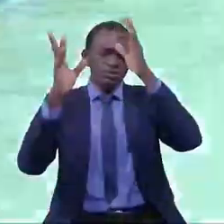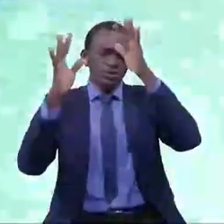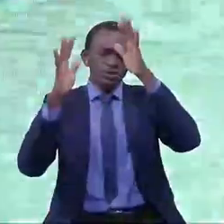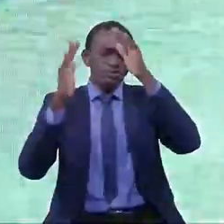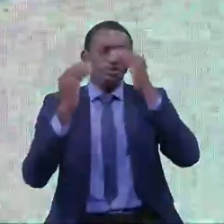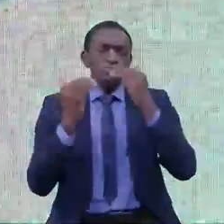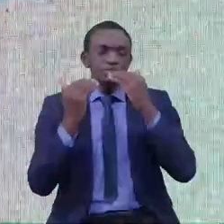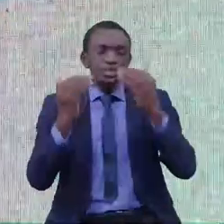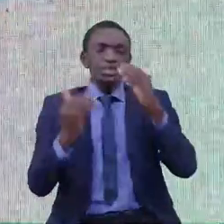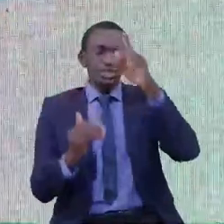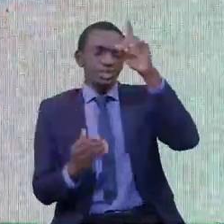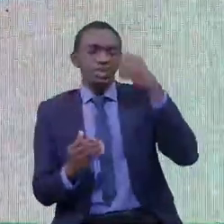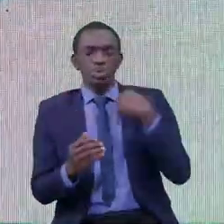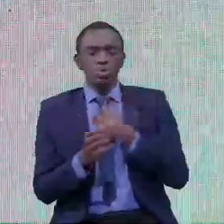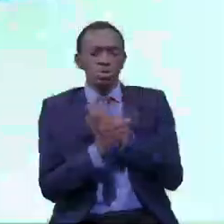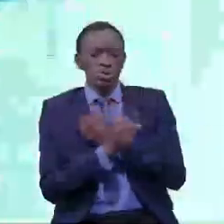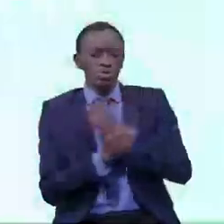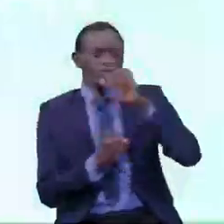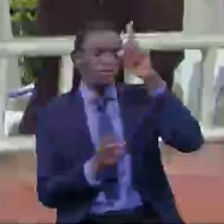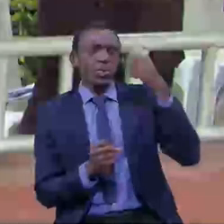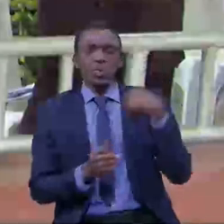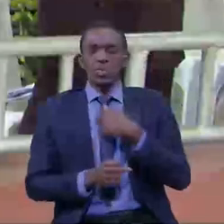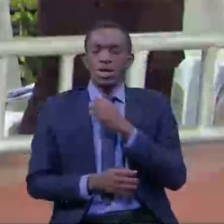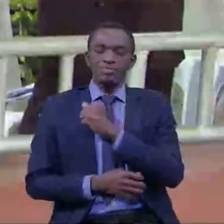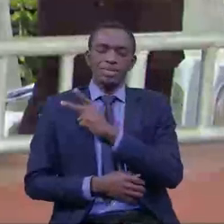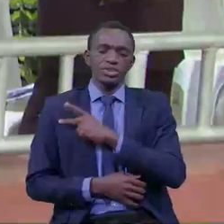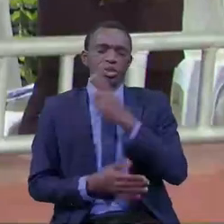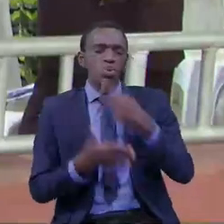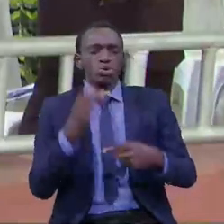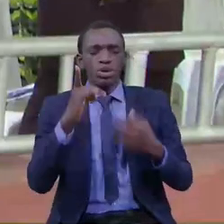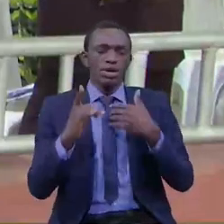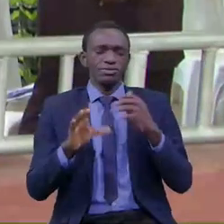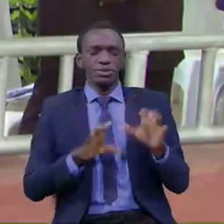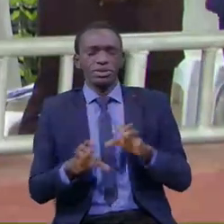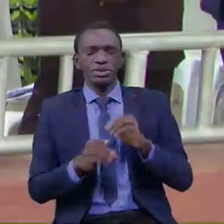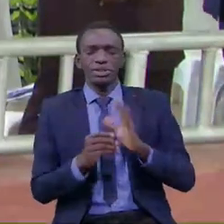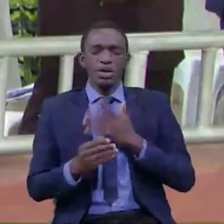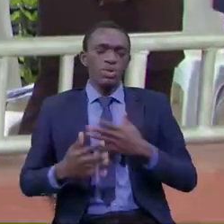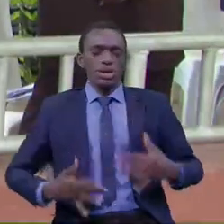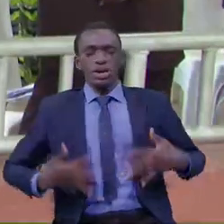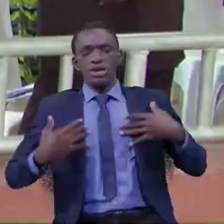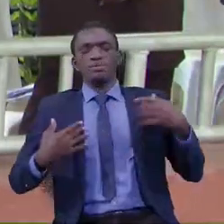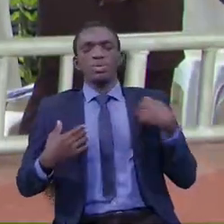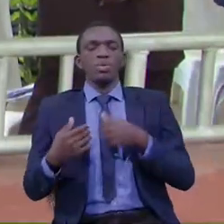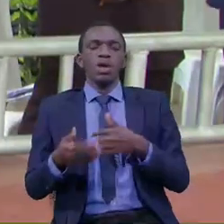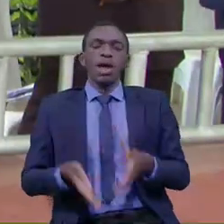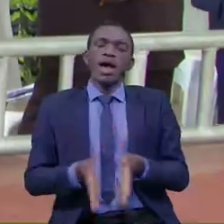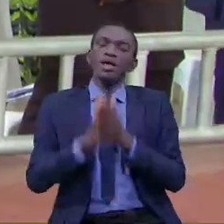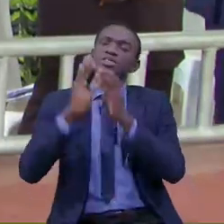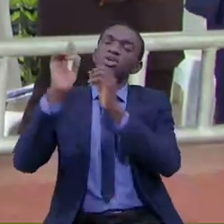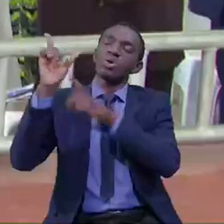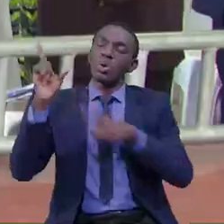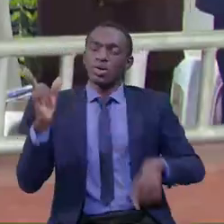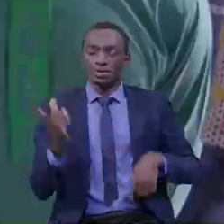Merci Père, nous t'aimons, nous t'apprécions. Merci pour ce que tu fais dans nos vies. Nous demandons Seigneur, en